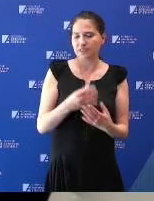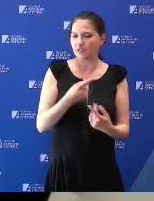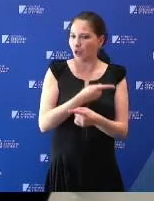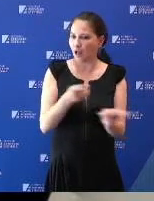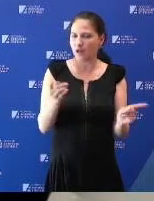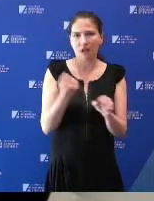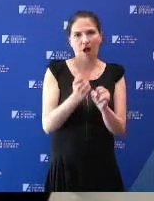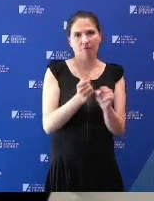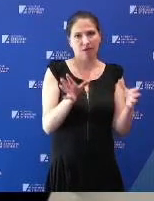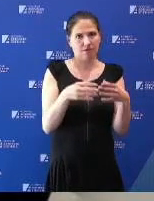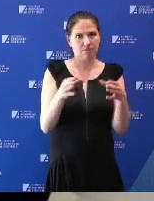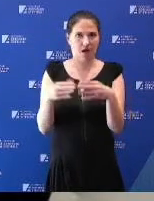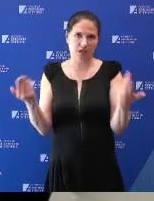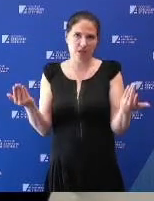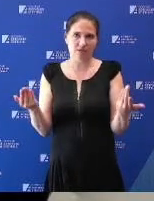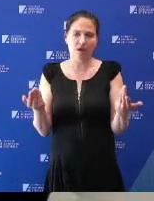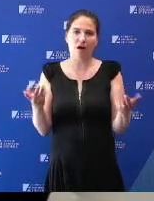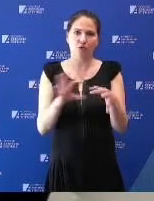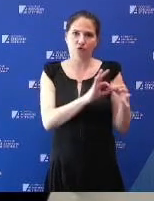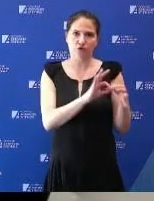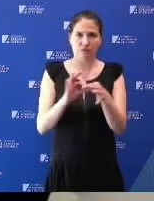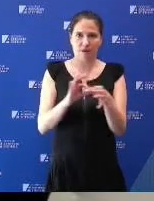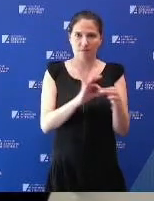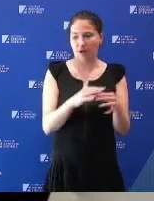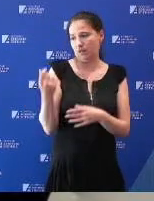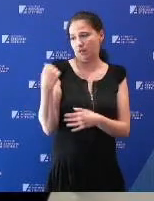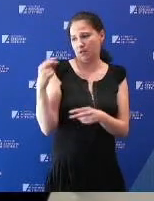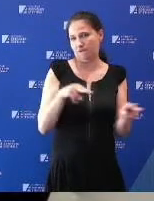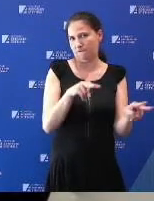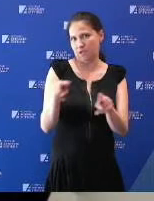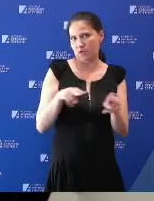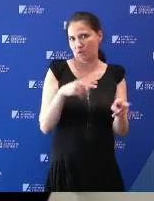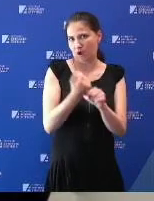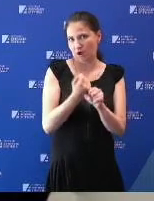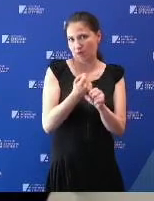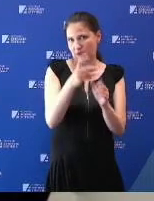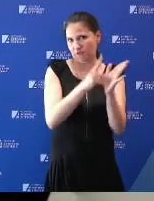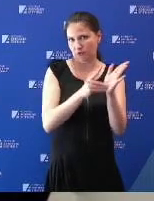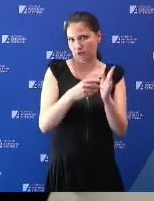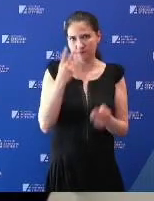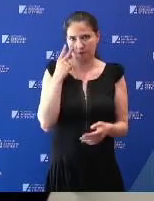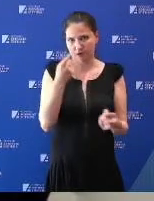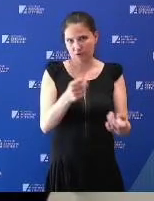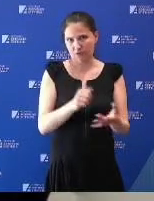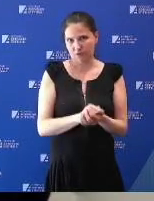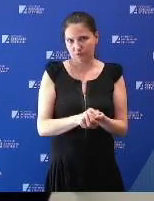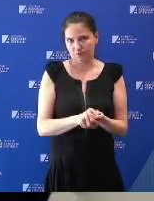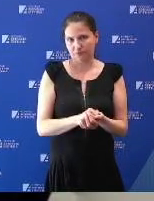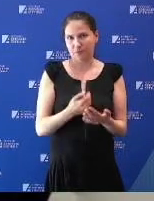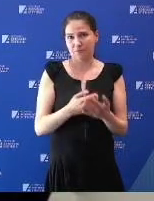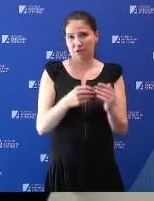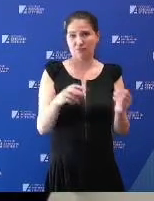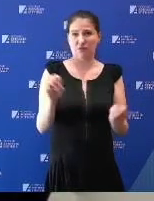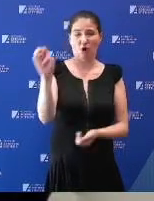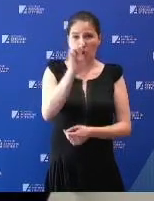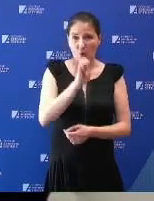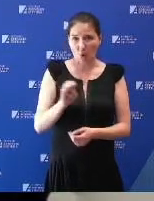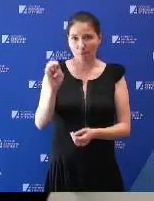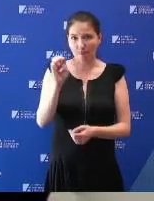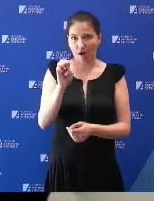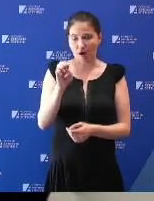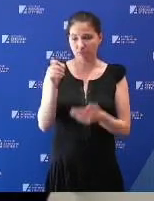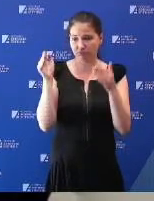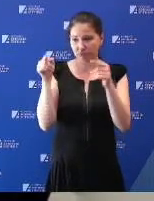das hängt auch mit der Arbeit zusammen, die Sie gerade im Video gesehen haben. Wenn wir uns Europa anschauen, können wir